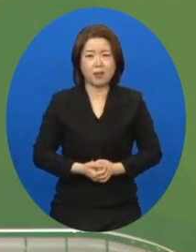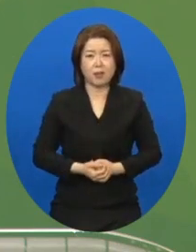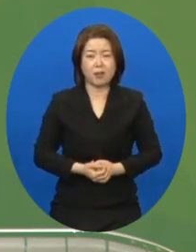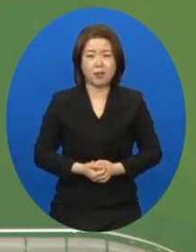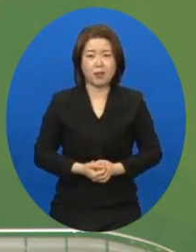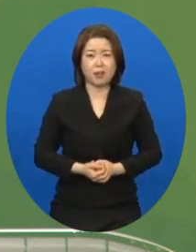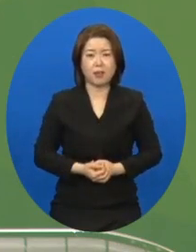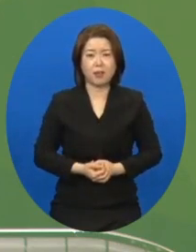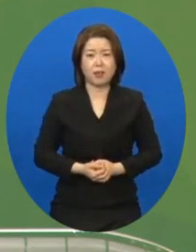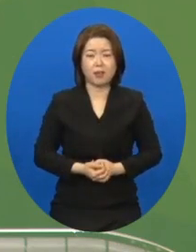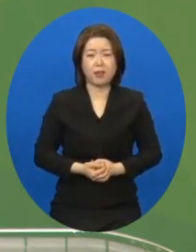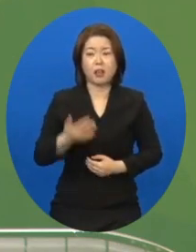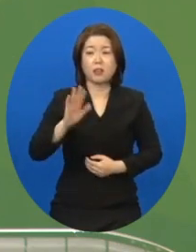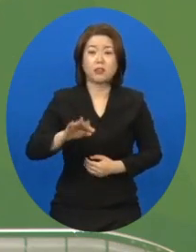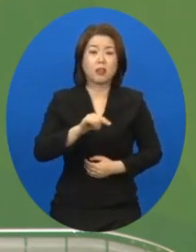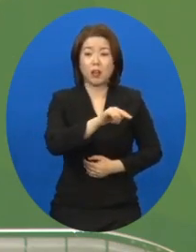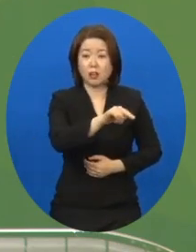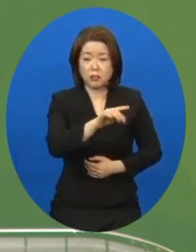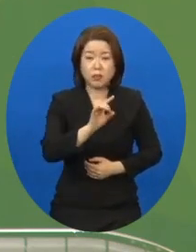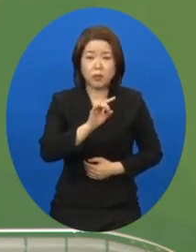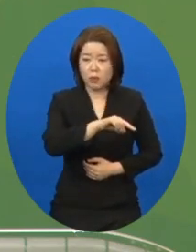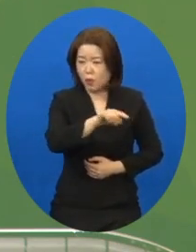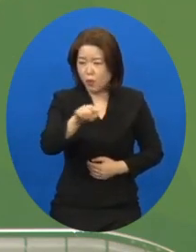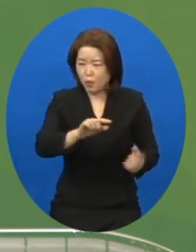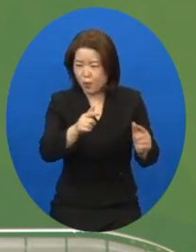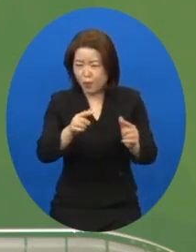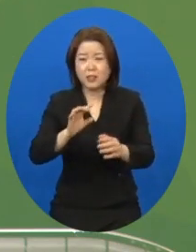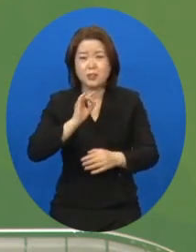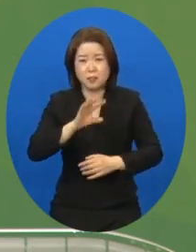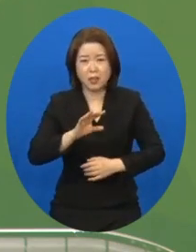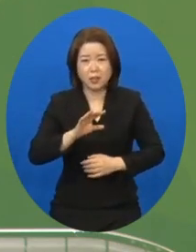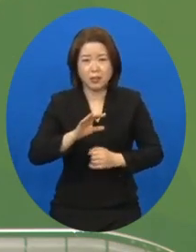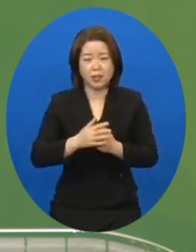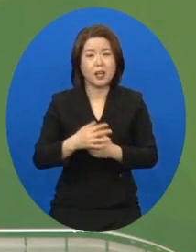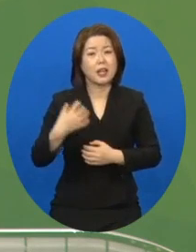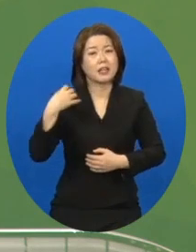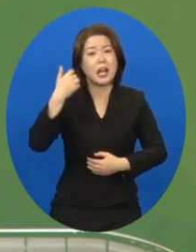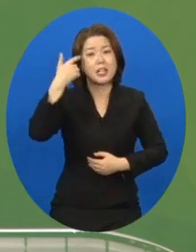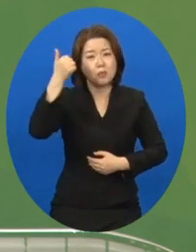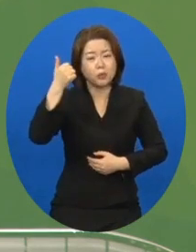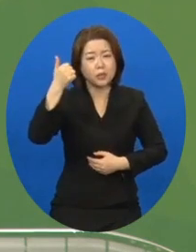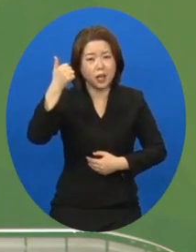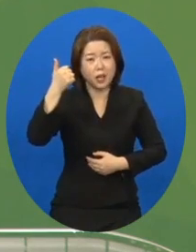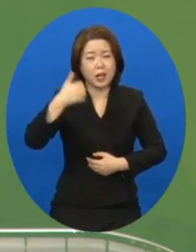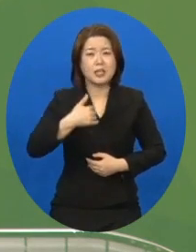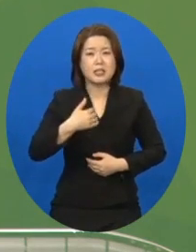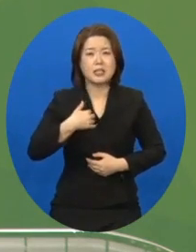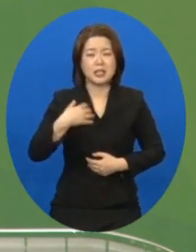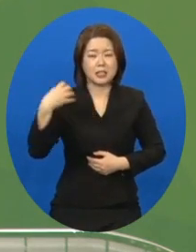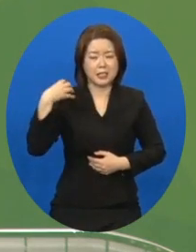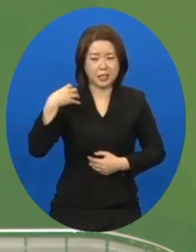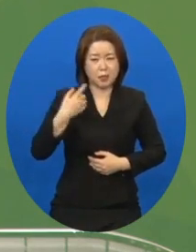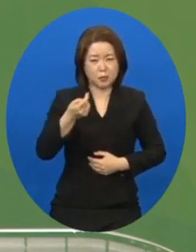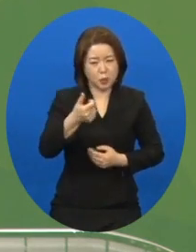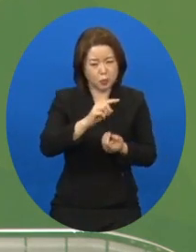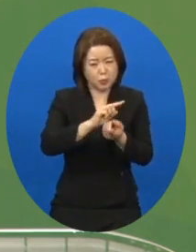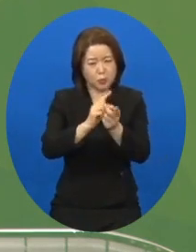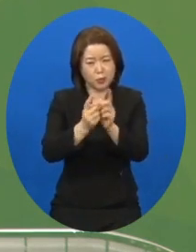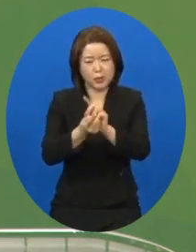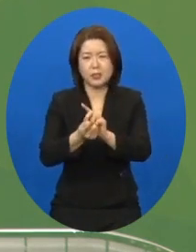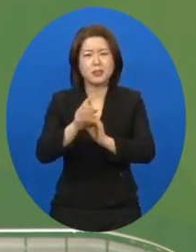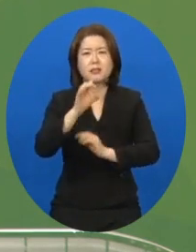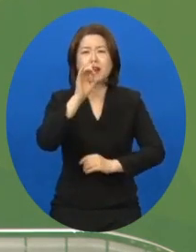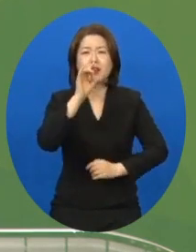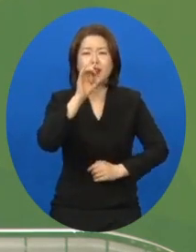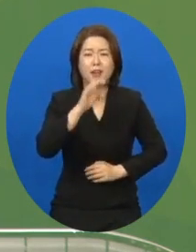그런데 그것으로는 담임 목사가 져야 될 책임을 조금도 대신해 줄 수가